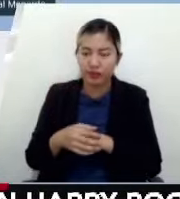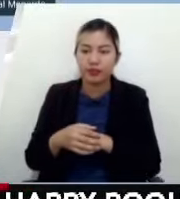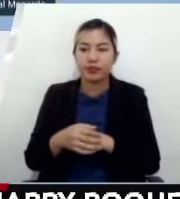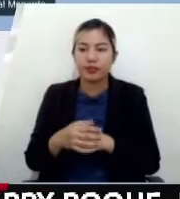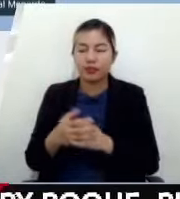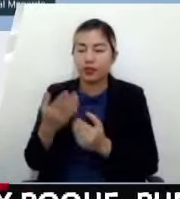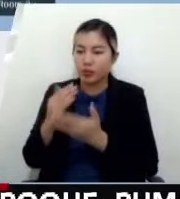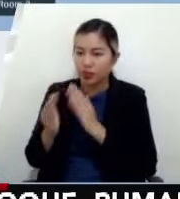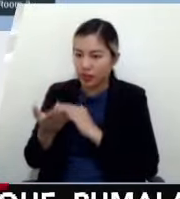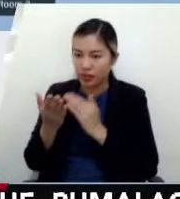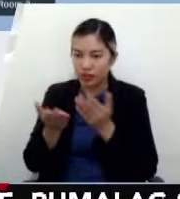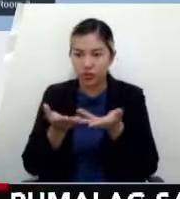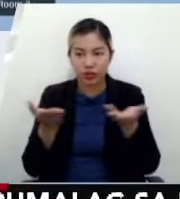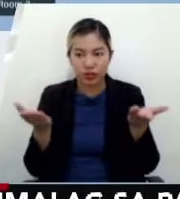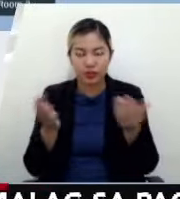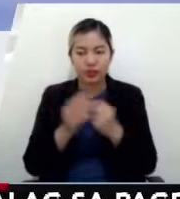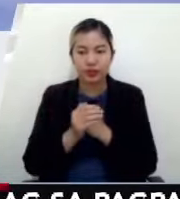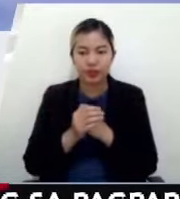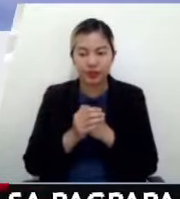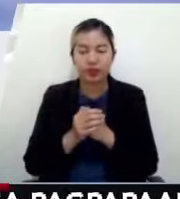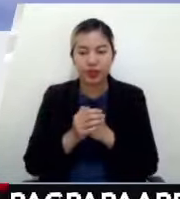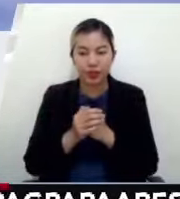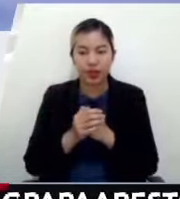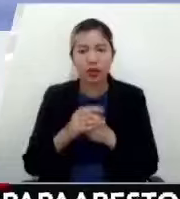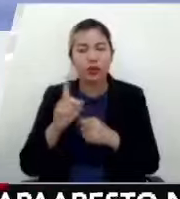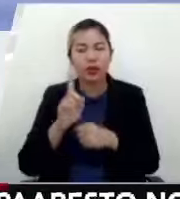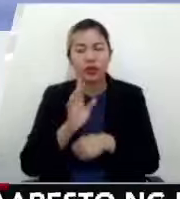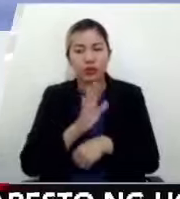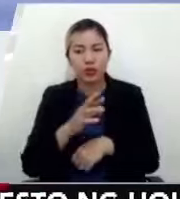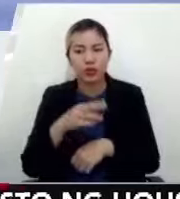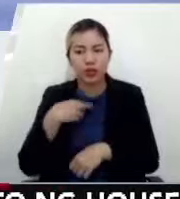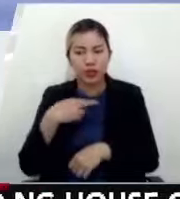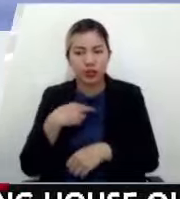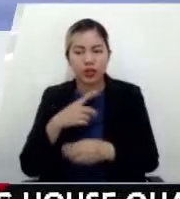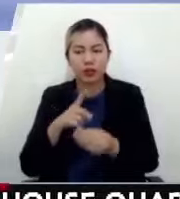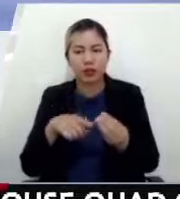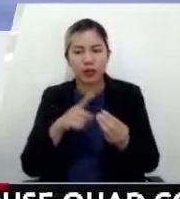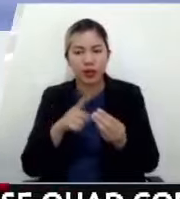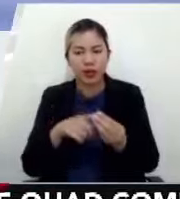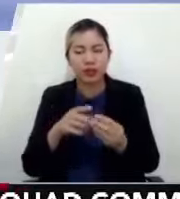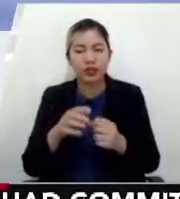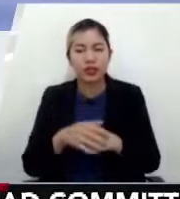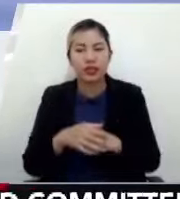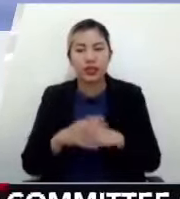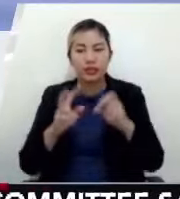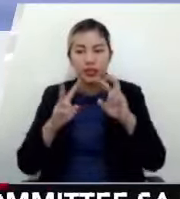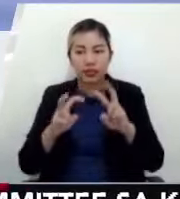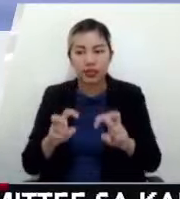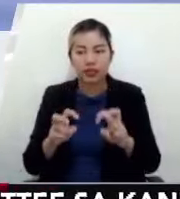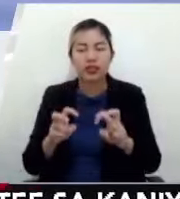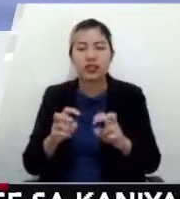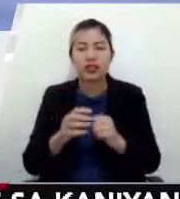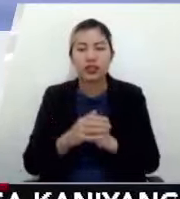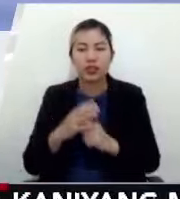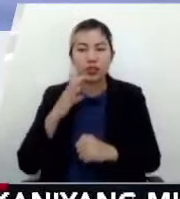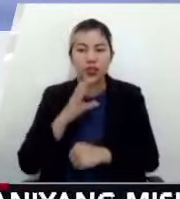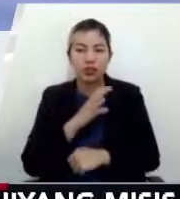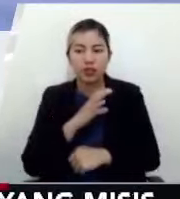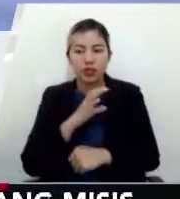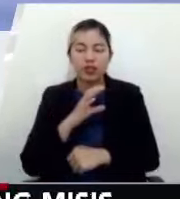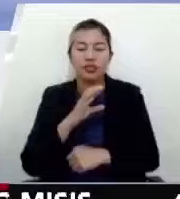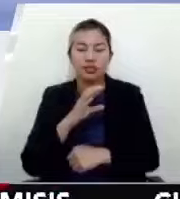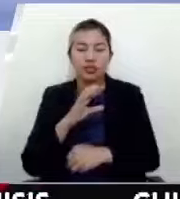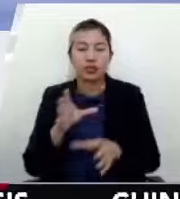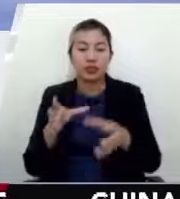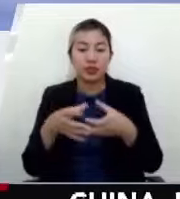programa Opo Ano pong reaksyon niyo doun sa mga nangyayaring imbestigasyon ngayon ng house squad committee sa war on drugs na nag administrasyon at yung mga rebelasyon na lumalabas